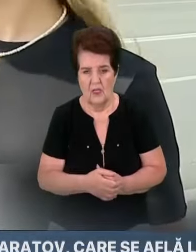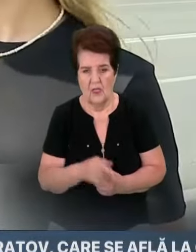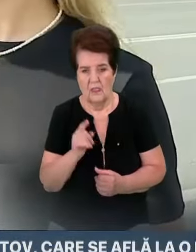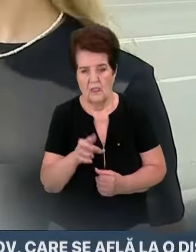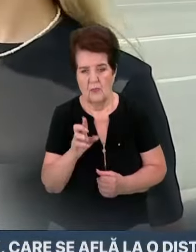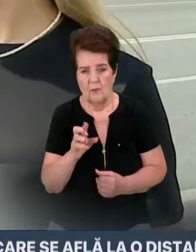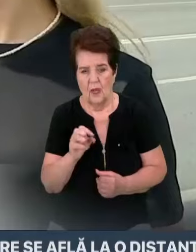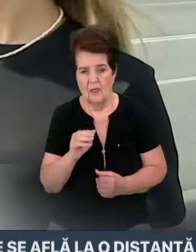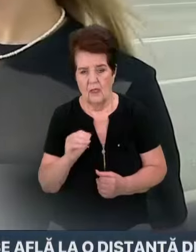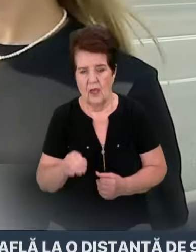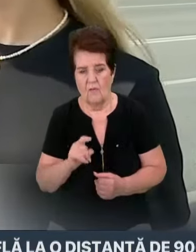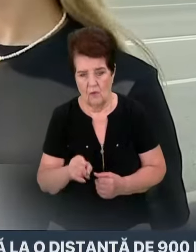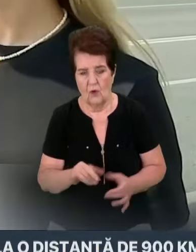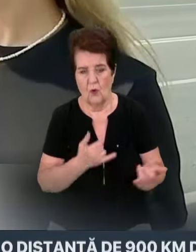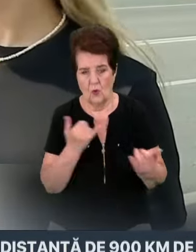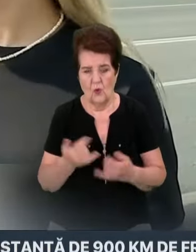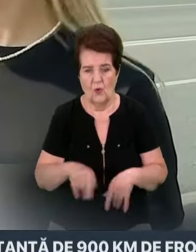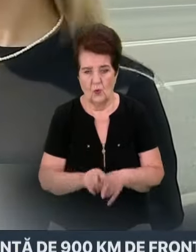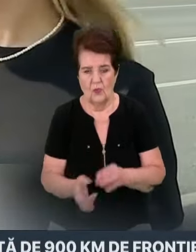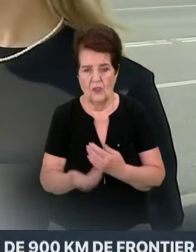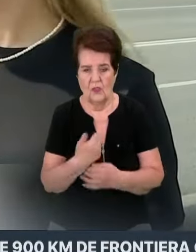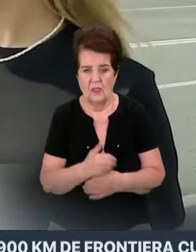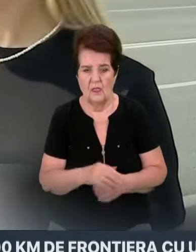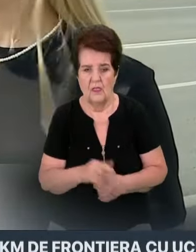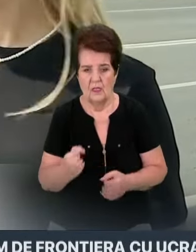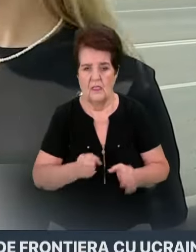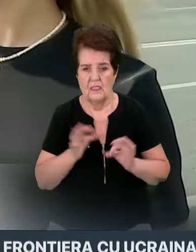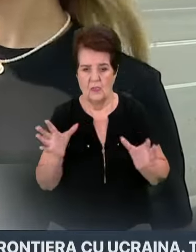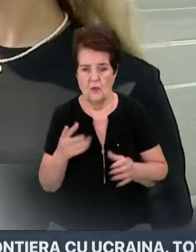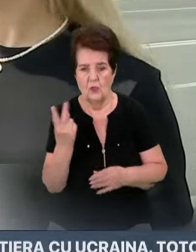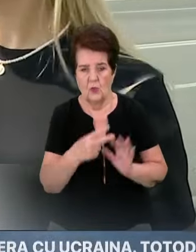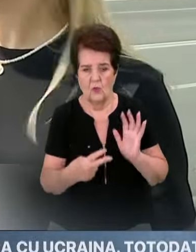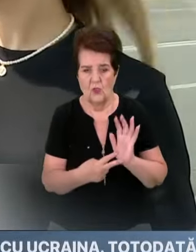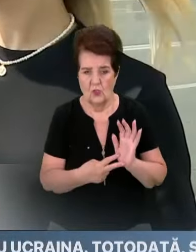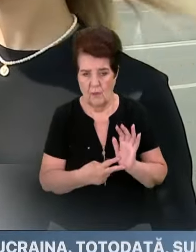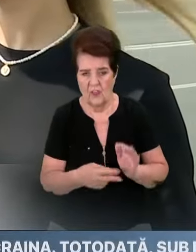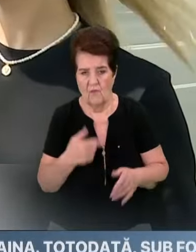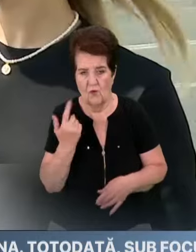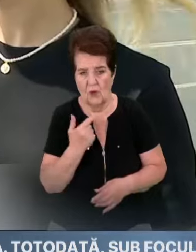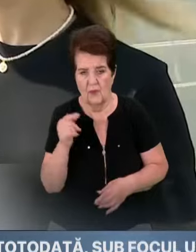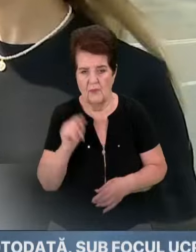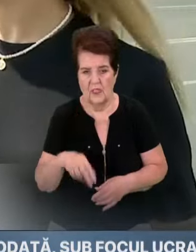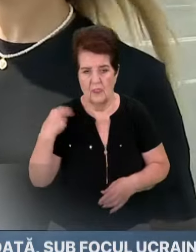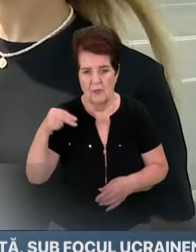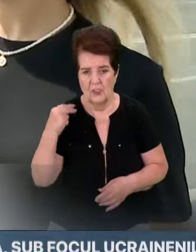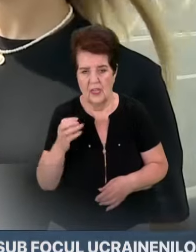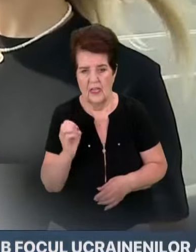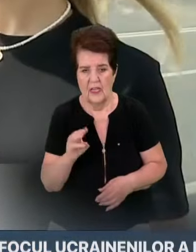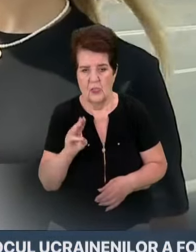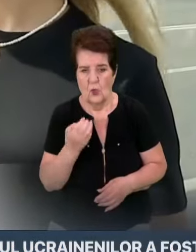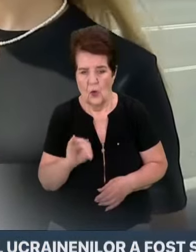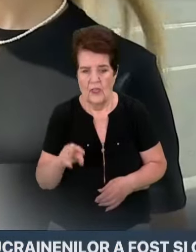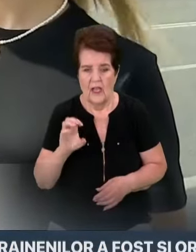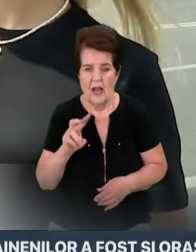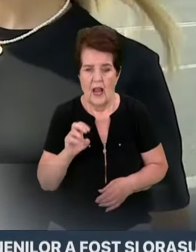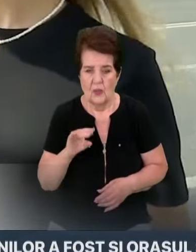vor onora pe emblematică Piața Mare a Dunării Naționale în ziua de 27. Vorbim despre președinții Estoniei, Letoniei,